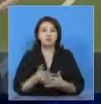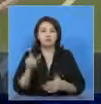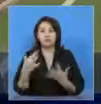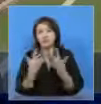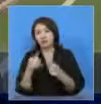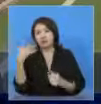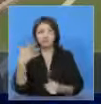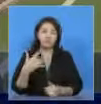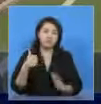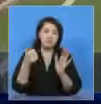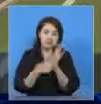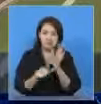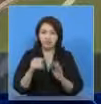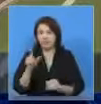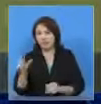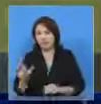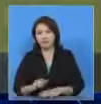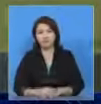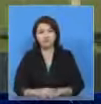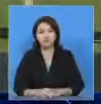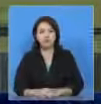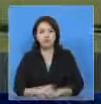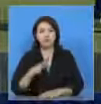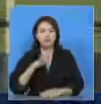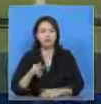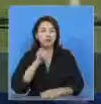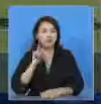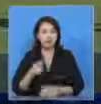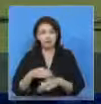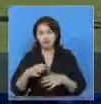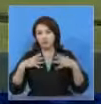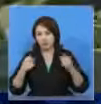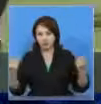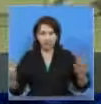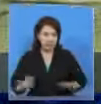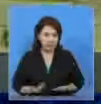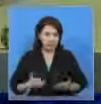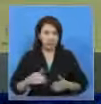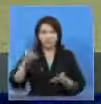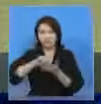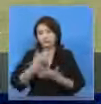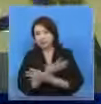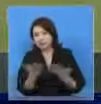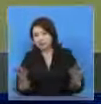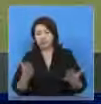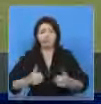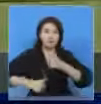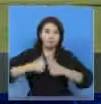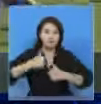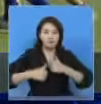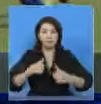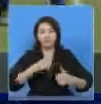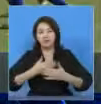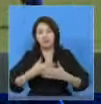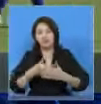50 и 60 человек стоит отметить что молодежь который ведет здоровый образ жизни и выступает на различных спортивных состязаниях активно